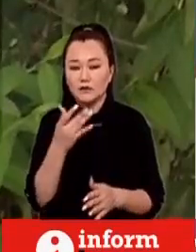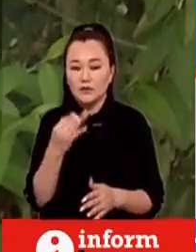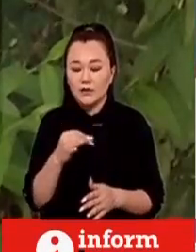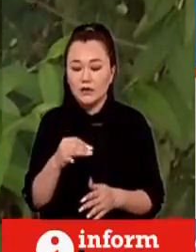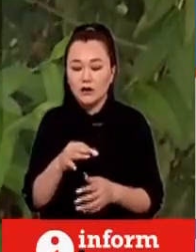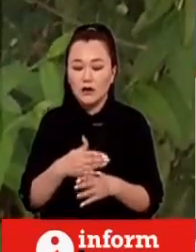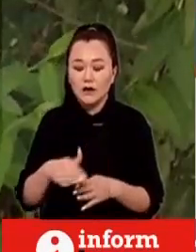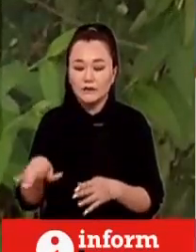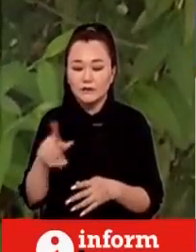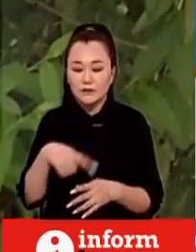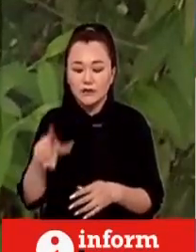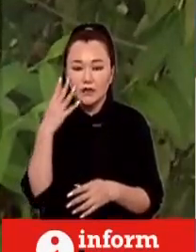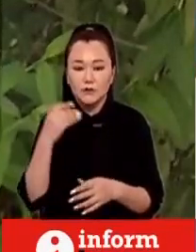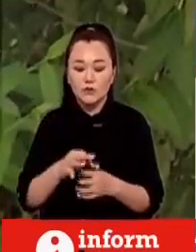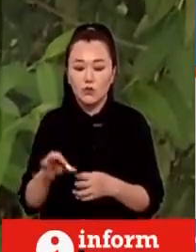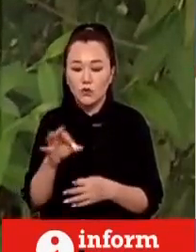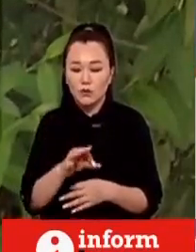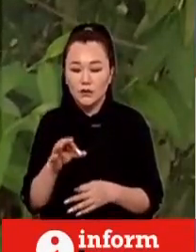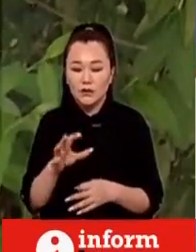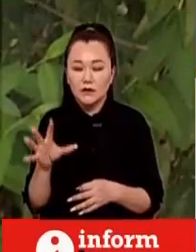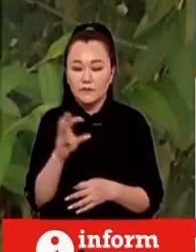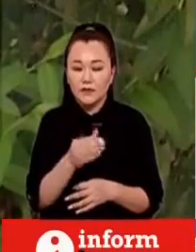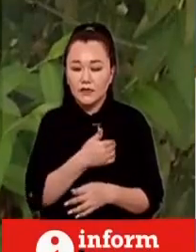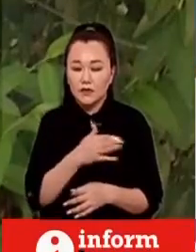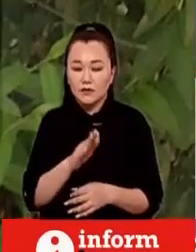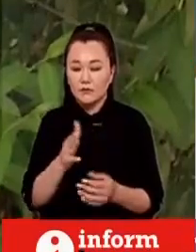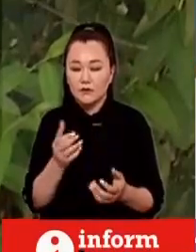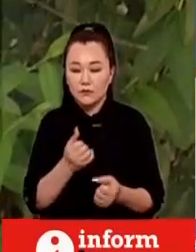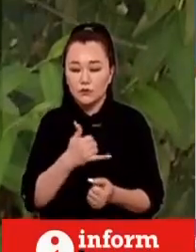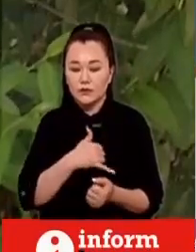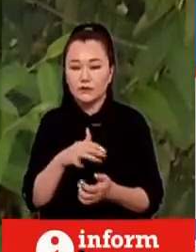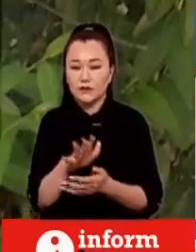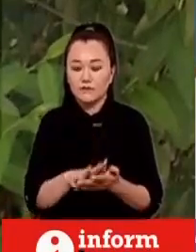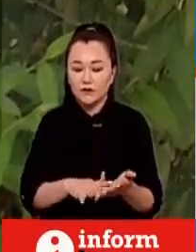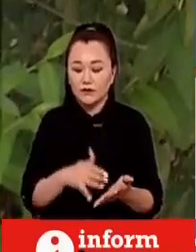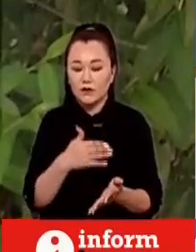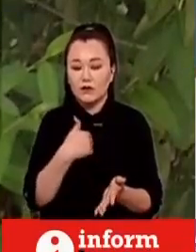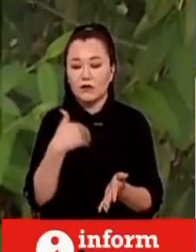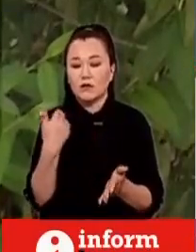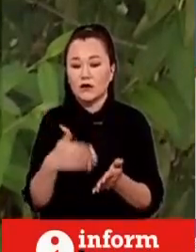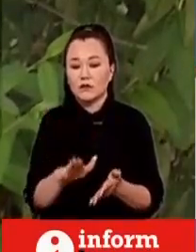в Алматинской области. Они не хотели принимать у нас заявление.